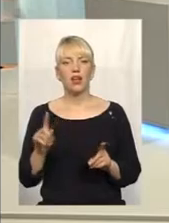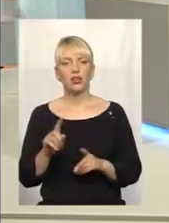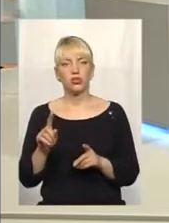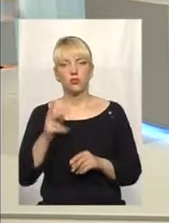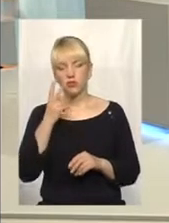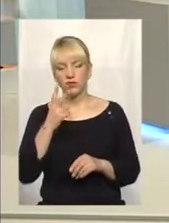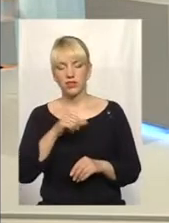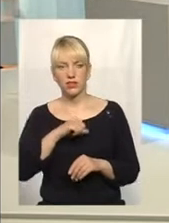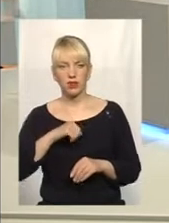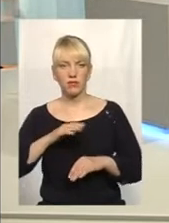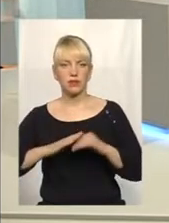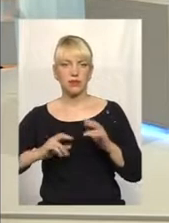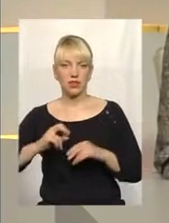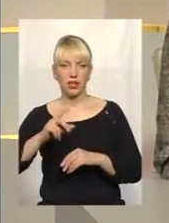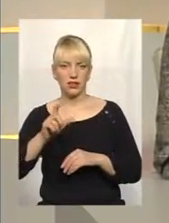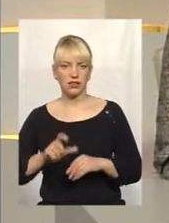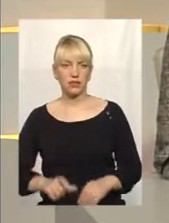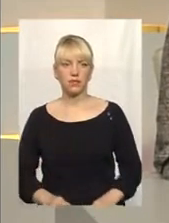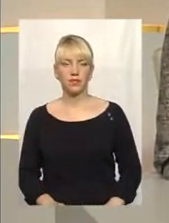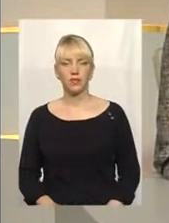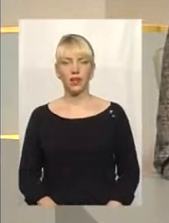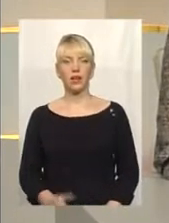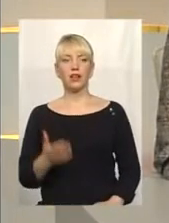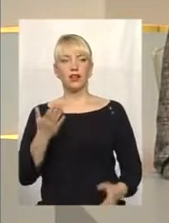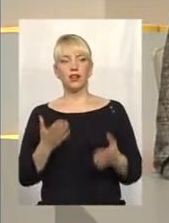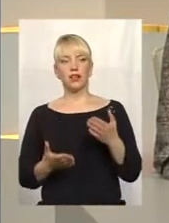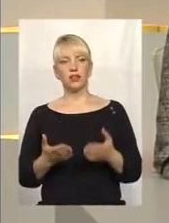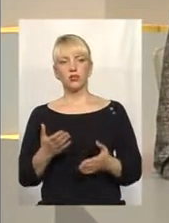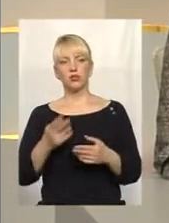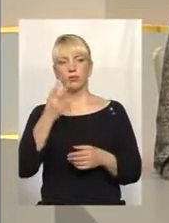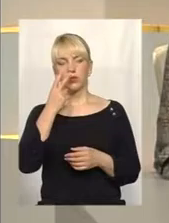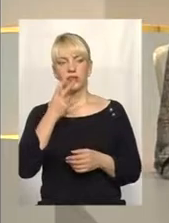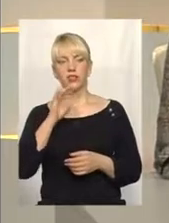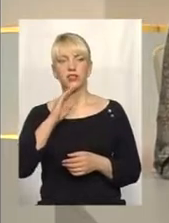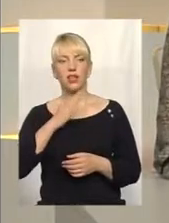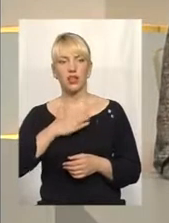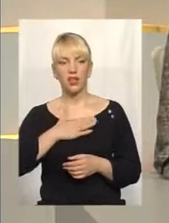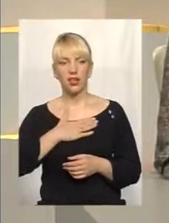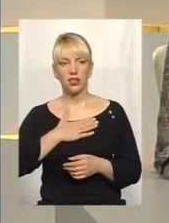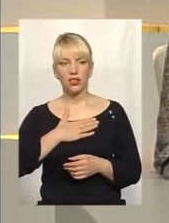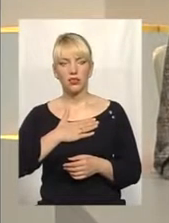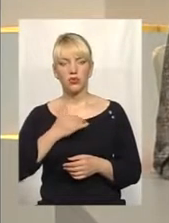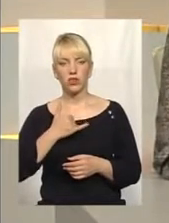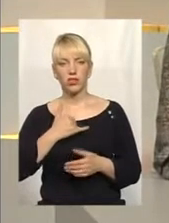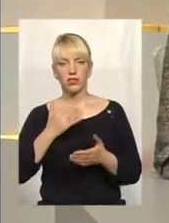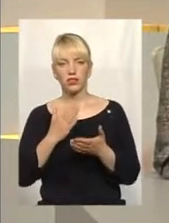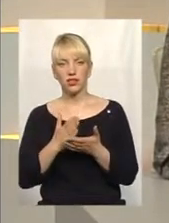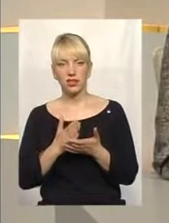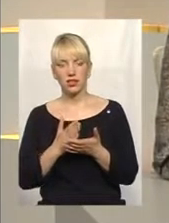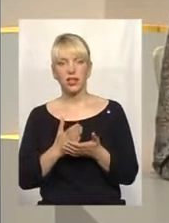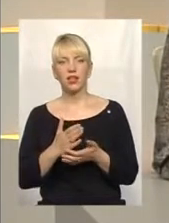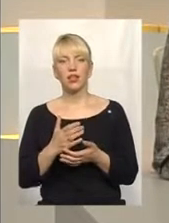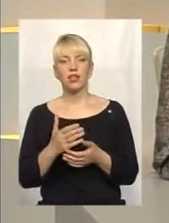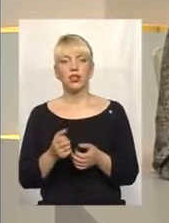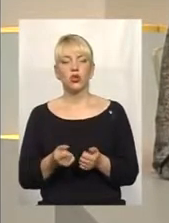поглянув спеціаліст. Якщо поглянути на наші табори, у нас є достатня кількість